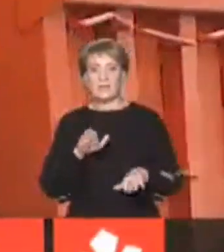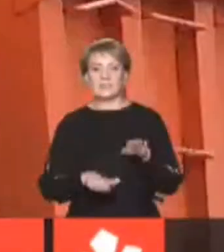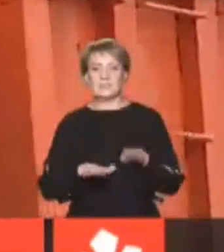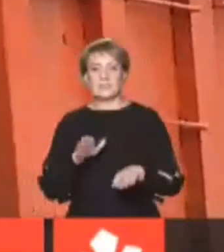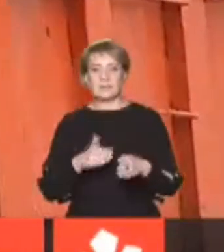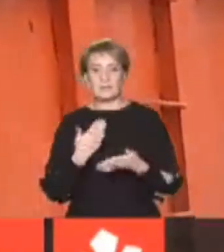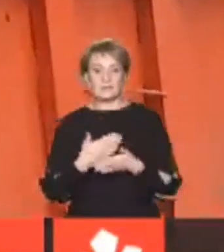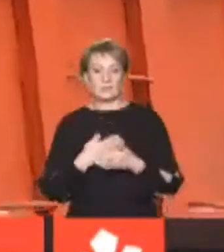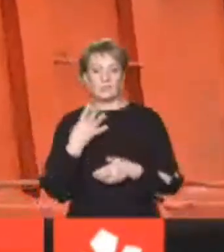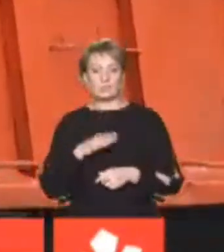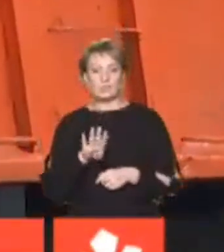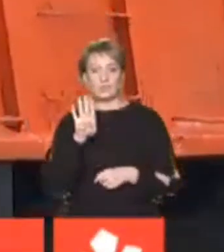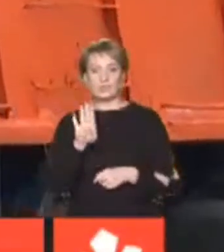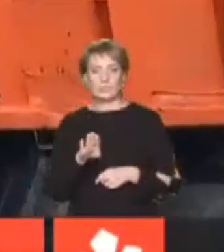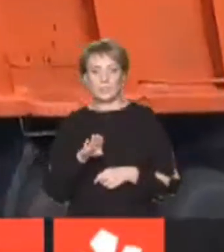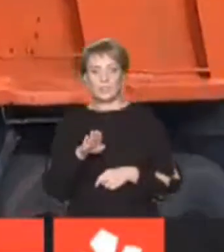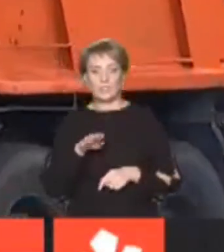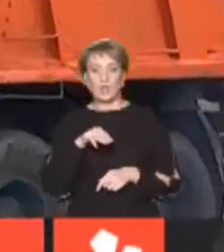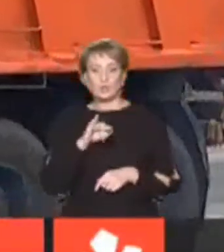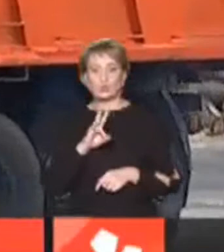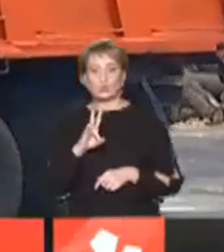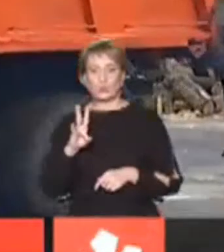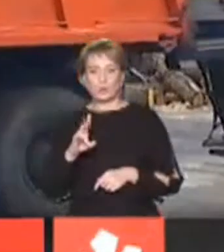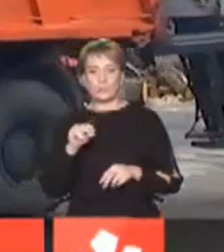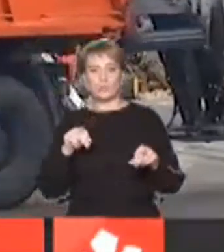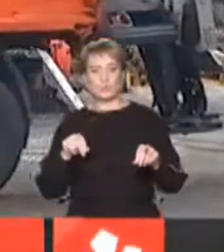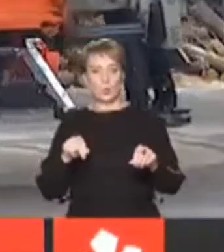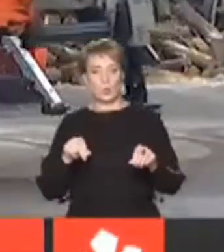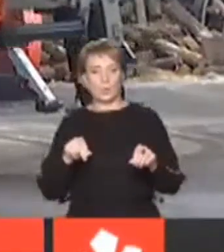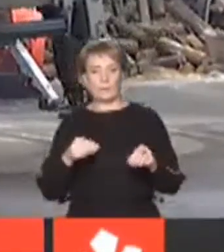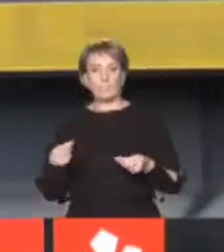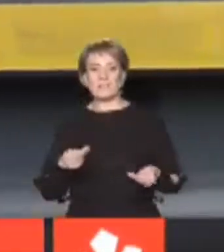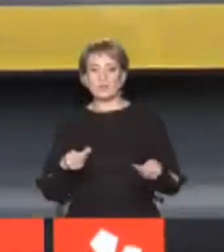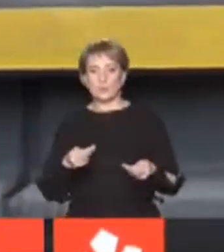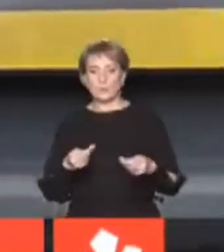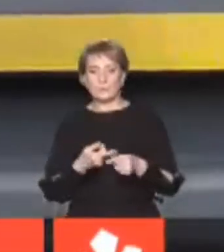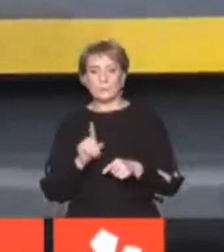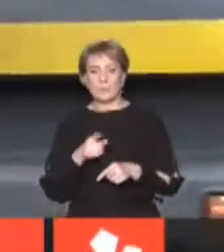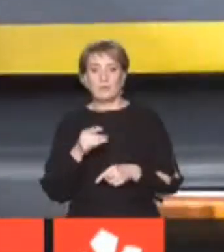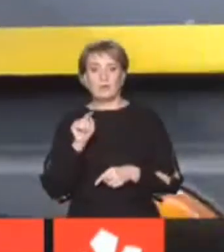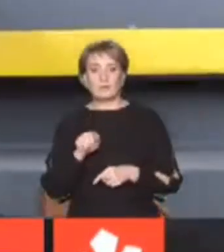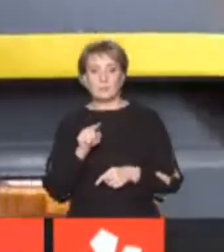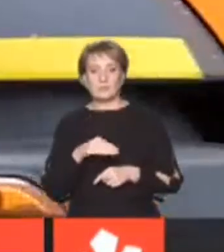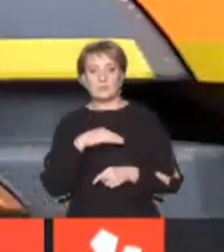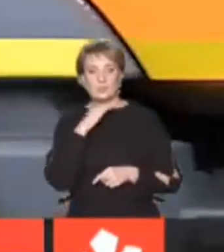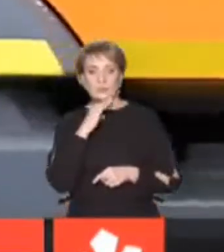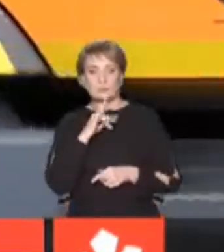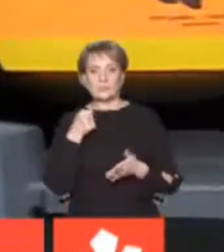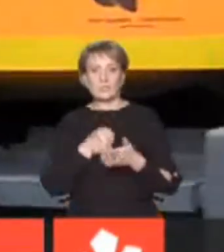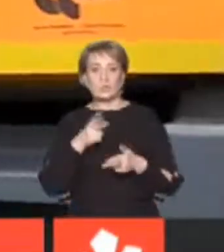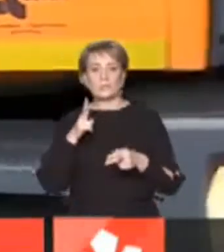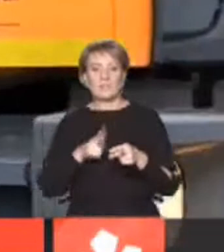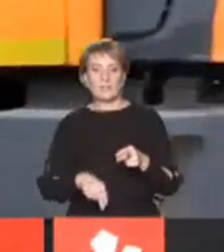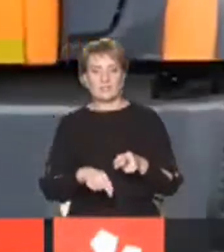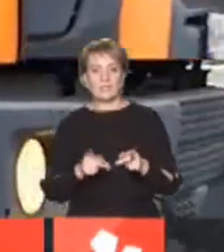нині 44 тисячі тонн солі, 35 тисяч тонн піску. За оцінками, цього вдосталь навіть до